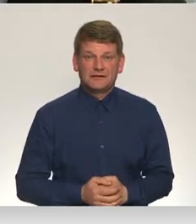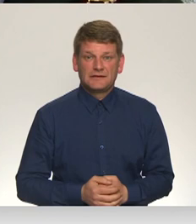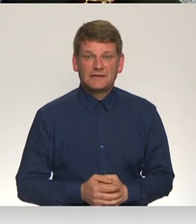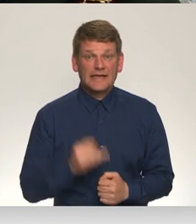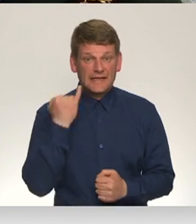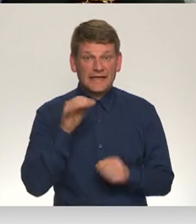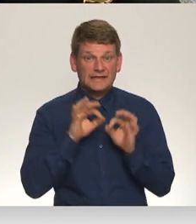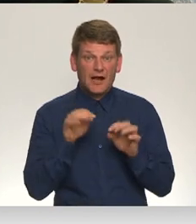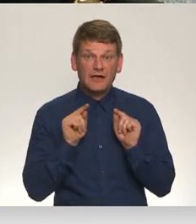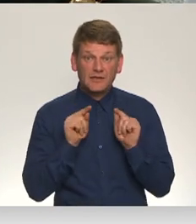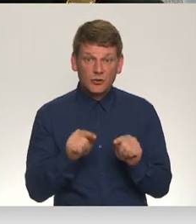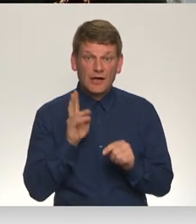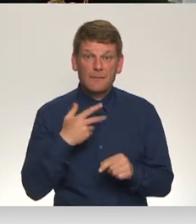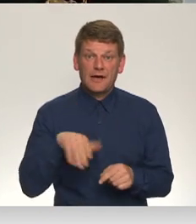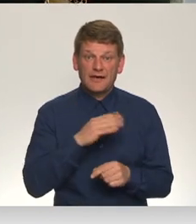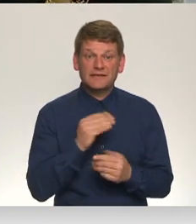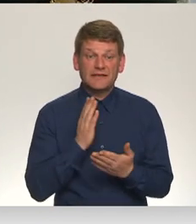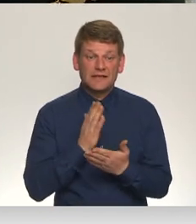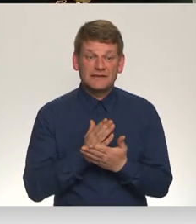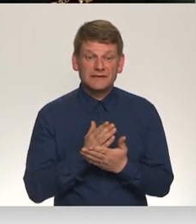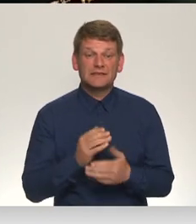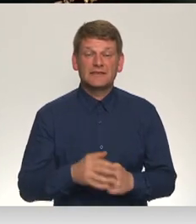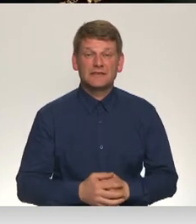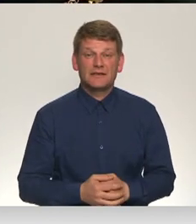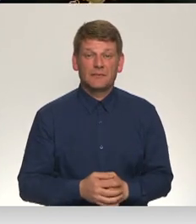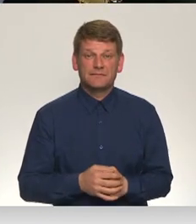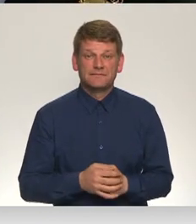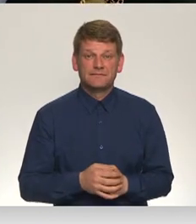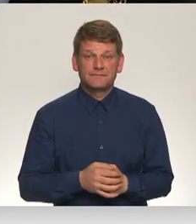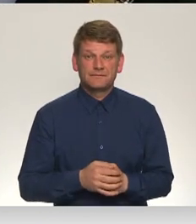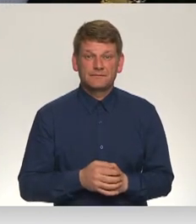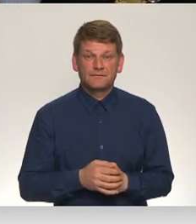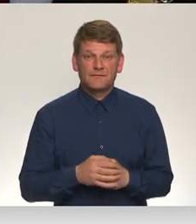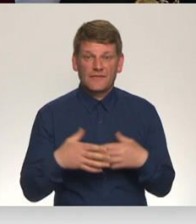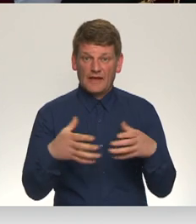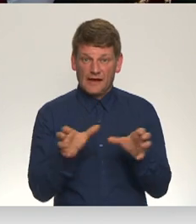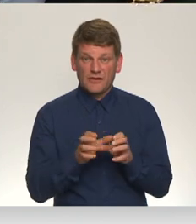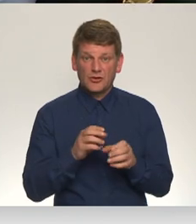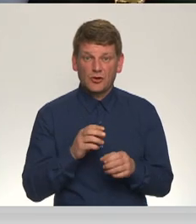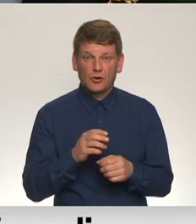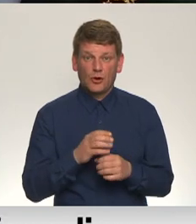sākās tur, ka mēs esam such a diverse community un ir tik forši.